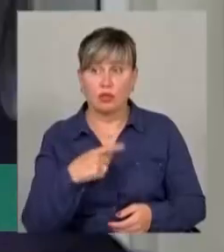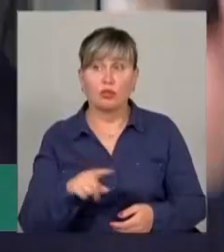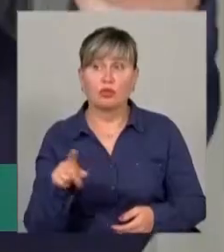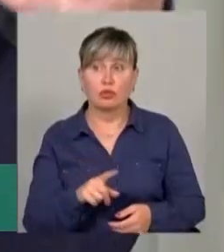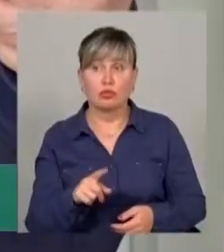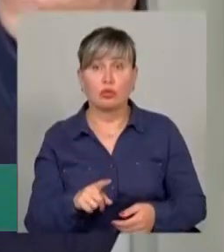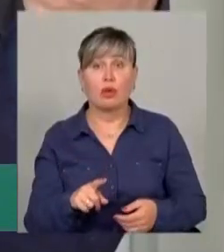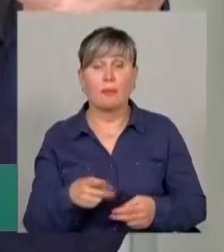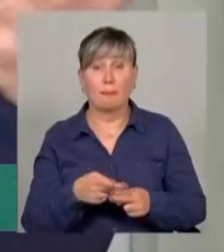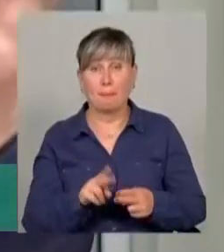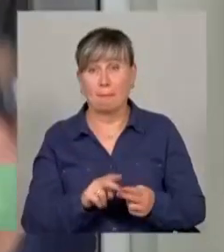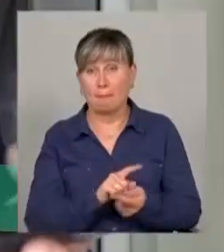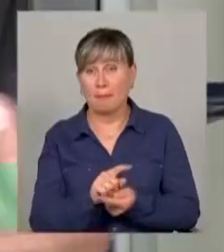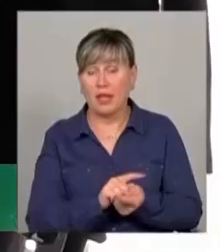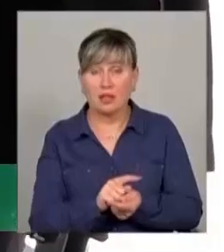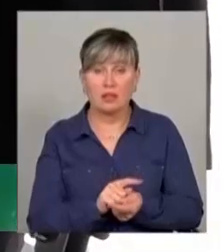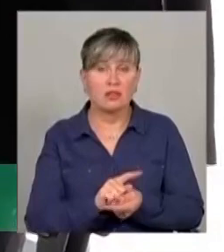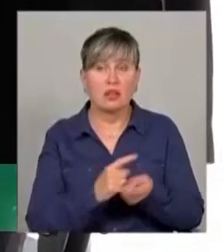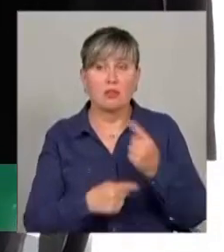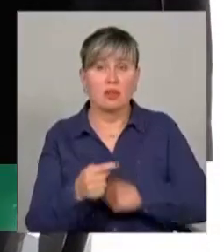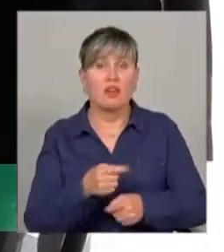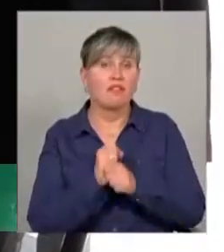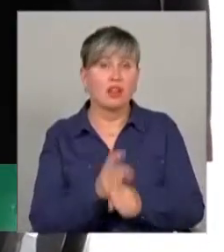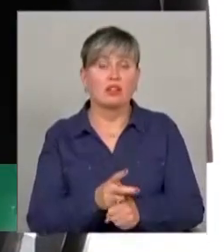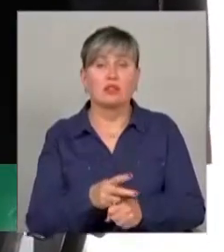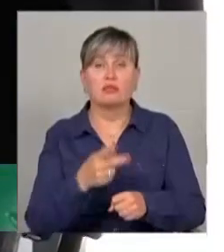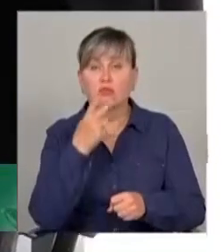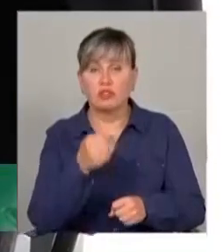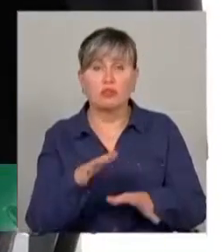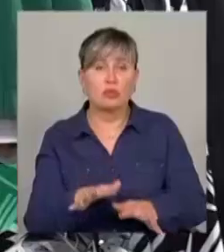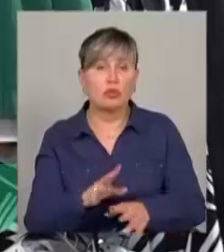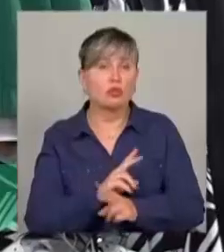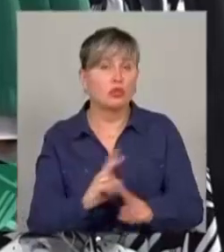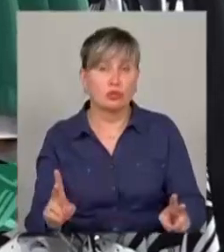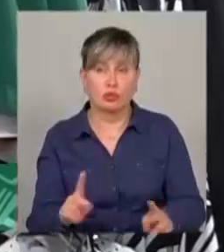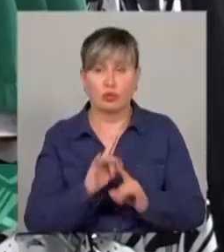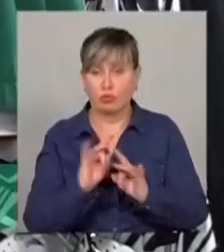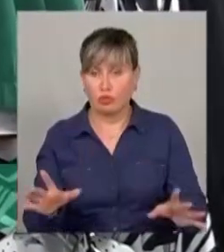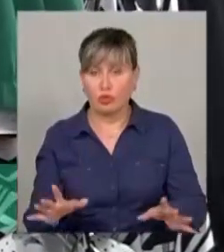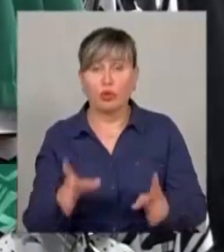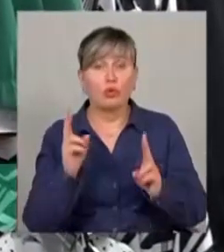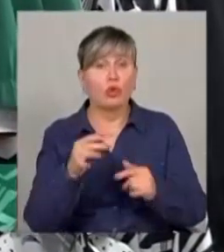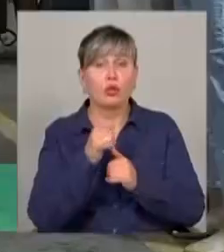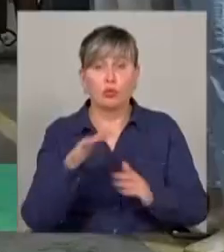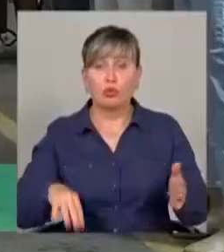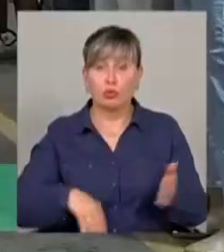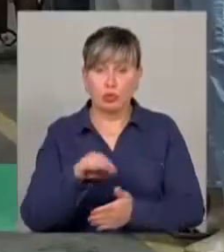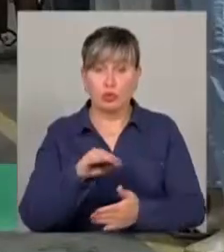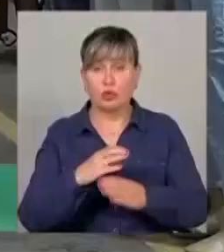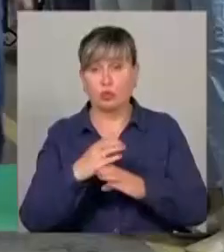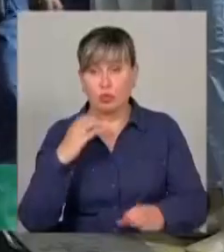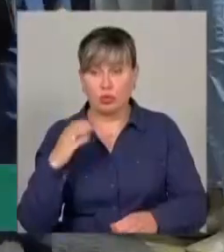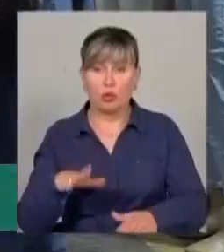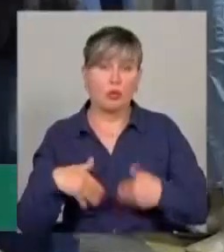что модернизация – это процесс необратимый, и выгонять с привычных мест никто никого не собирается. Для тех, кто не может приобрести бутик,